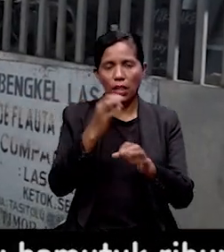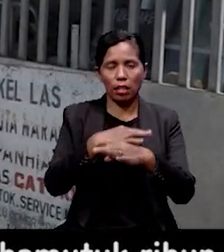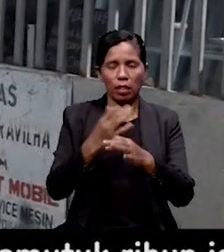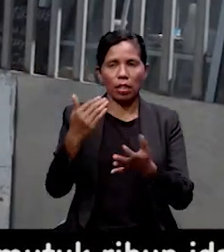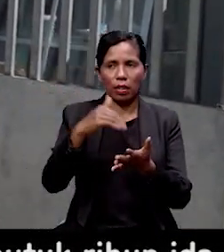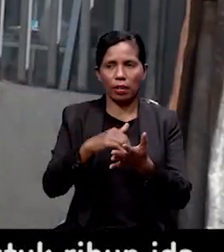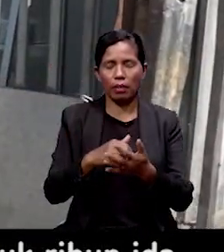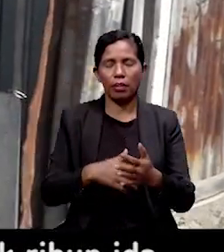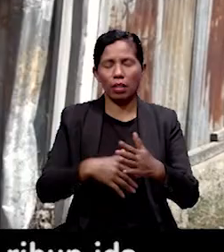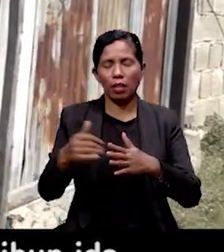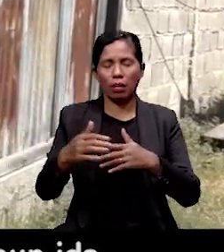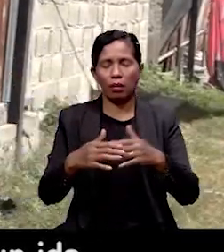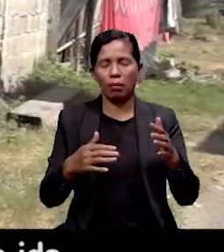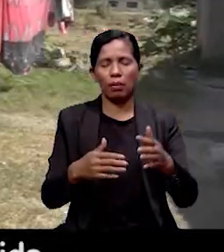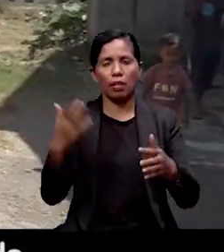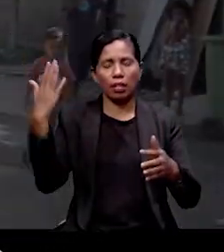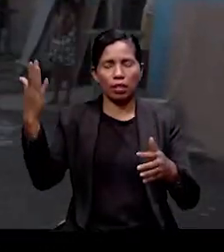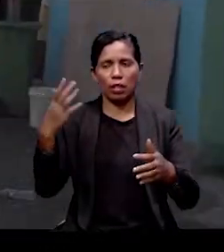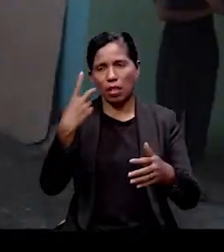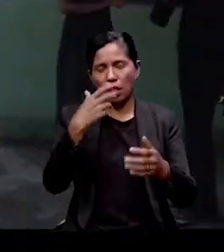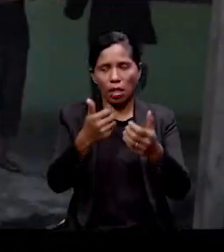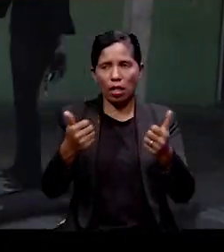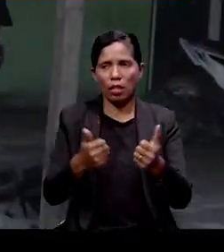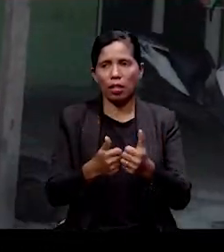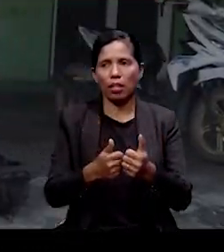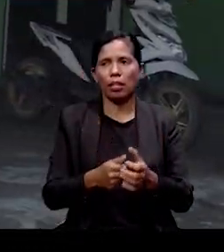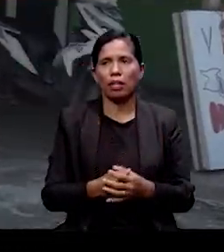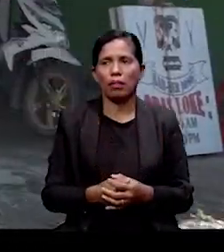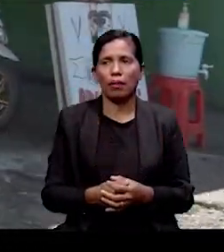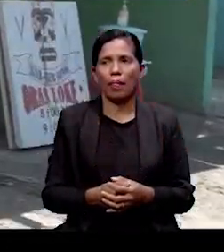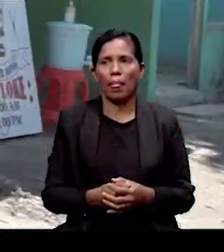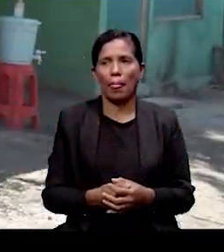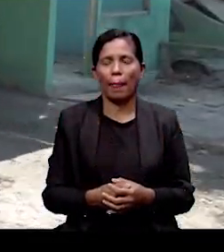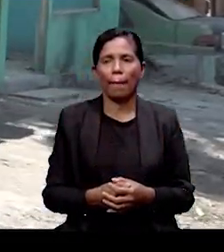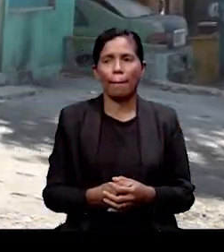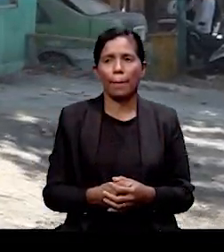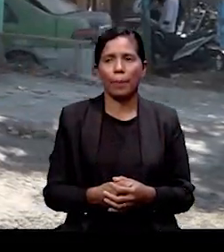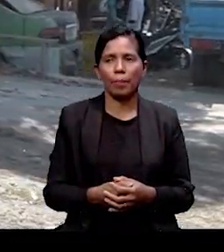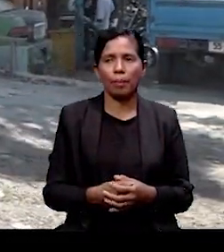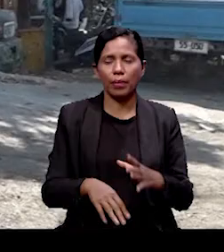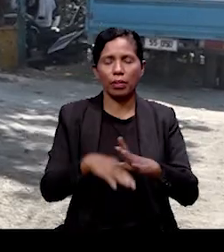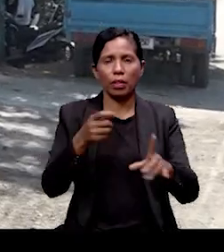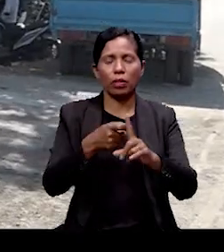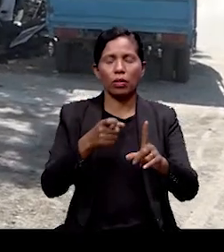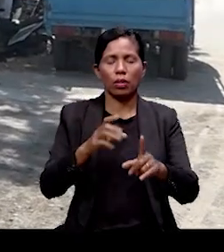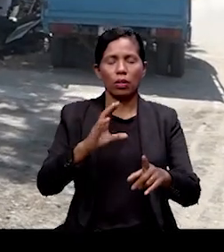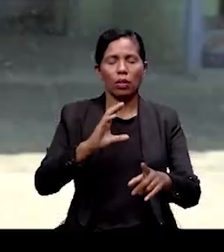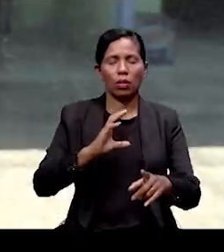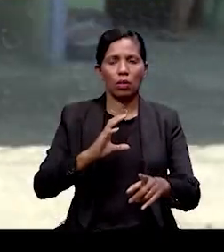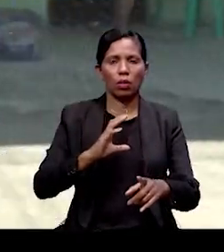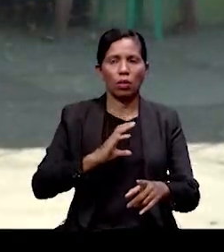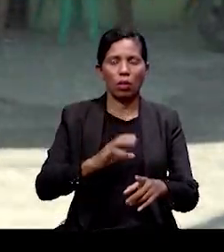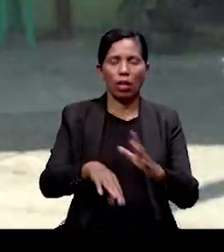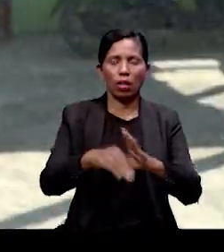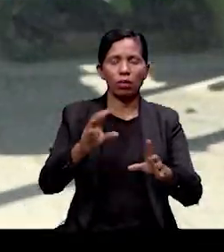dala parak i anterior men tahun ya observa sang dala parak makan sene. Hasai yusi kumoro ba bayru pite, hasai